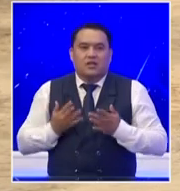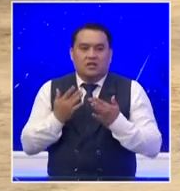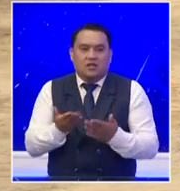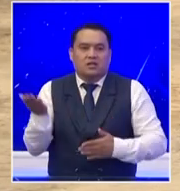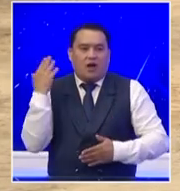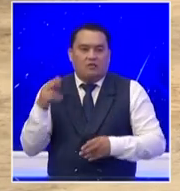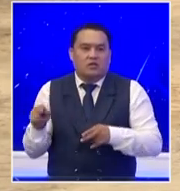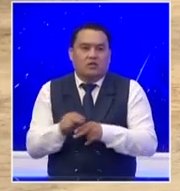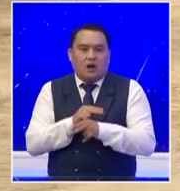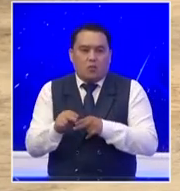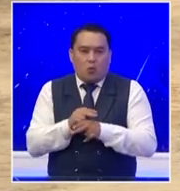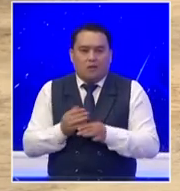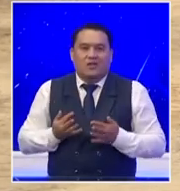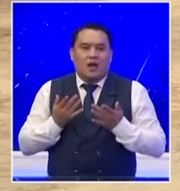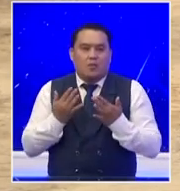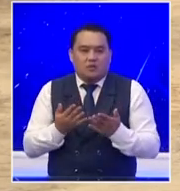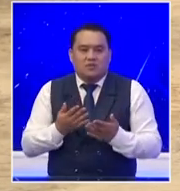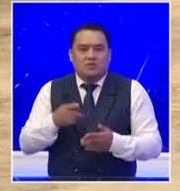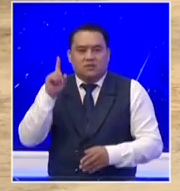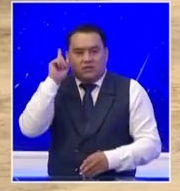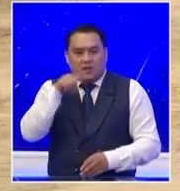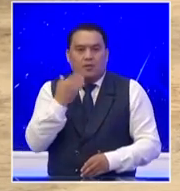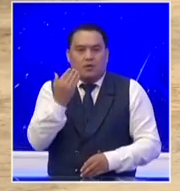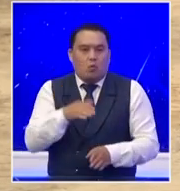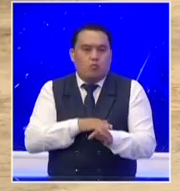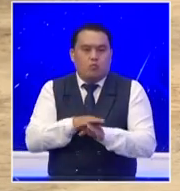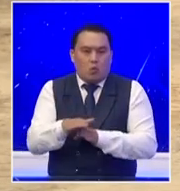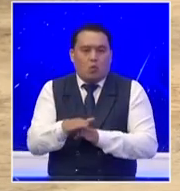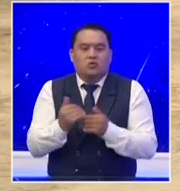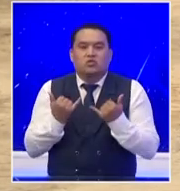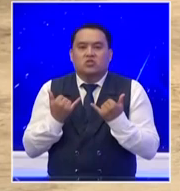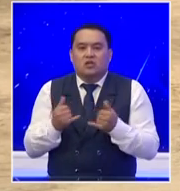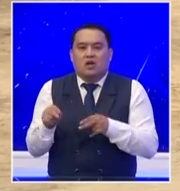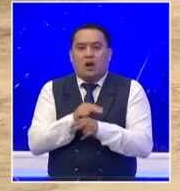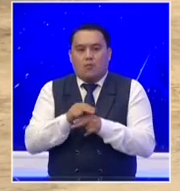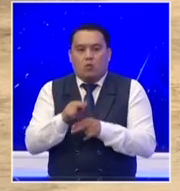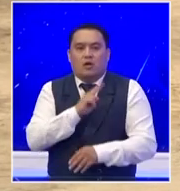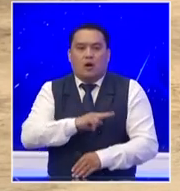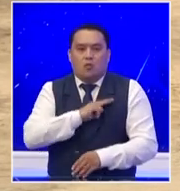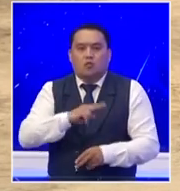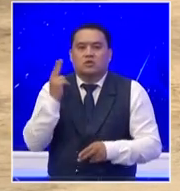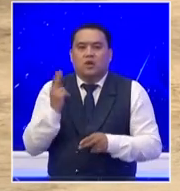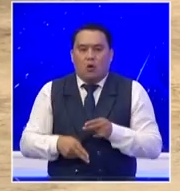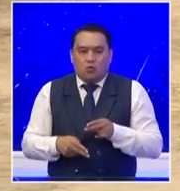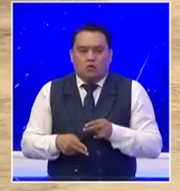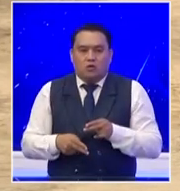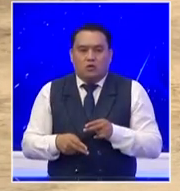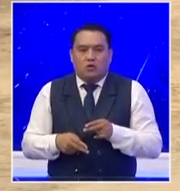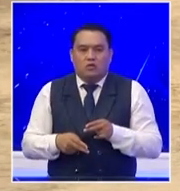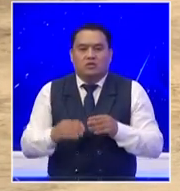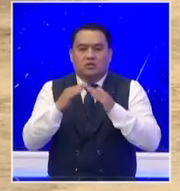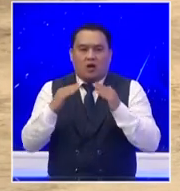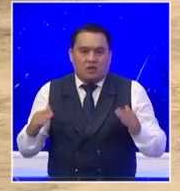давно капитального ремонта. Вот вы сами, как видите, полностью сейчас идет демонтажные работы, уже закончились. Кровлю